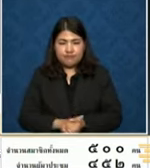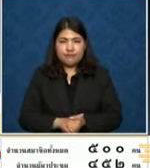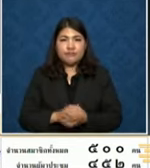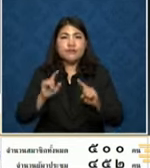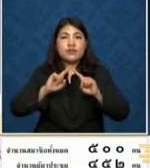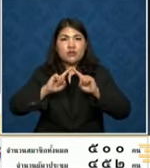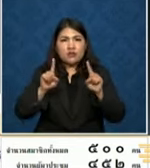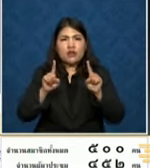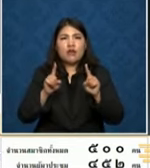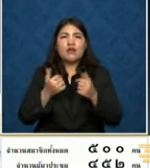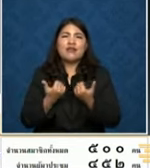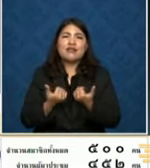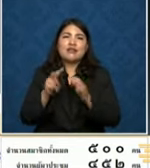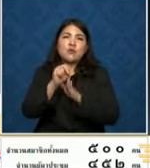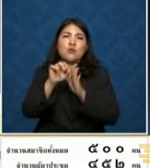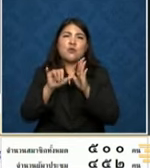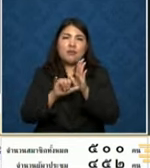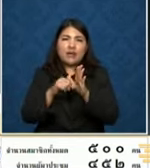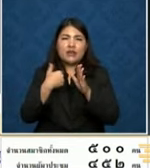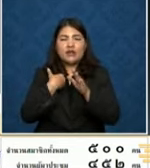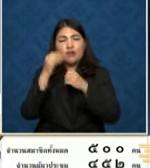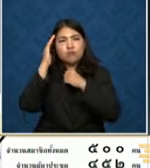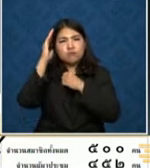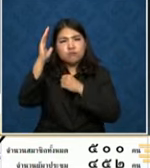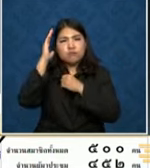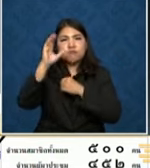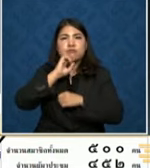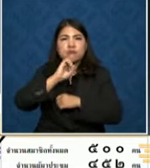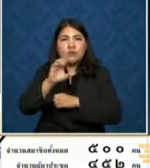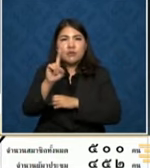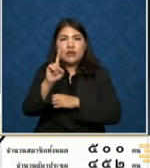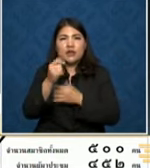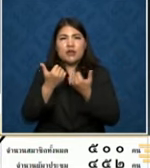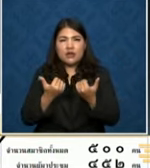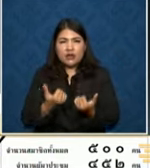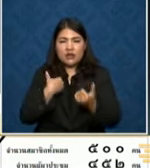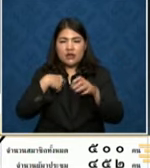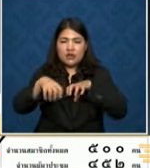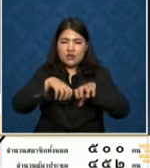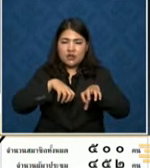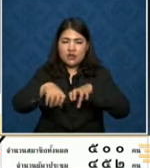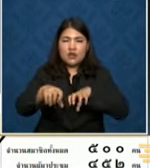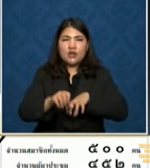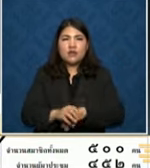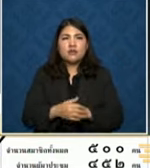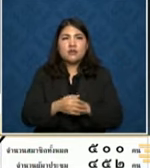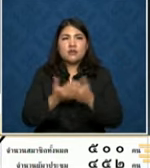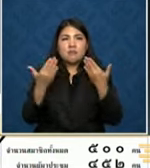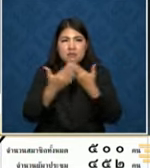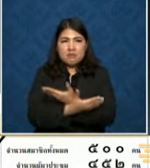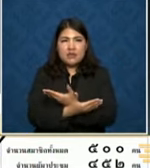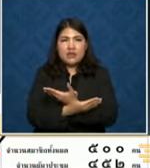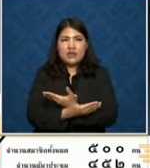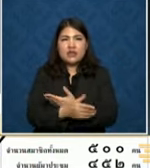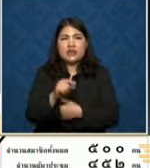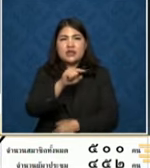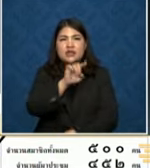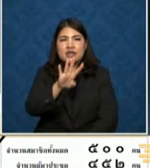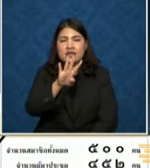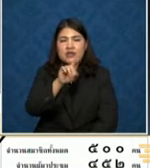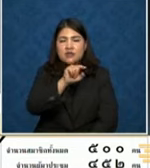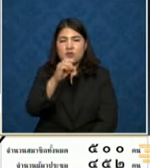แต่ด้วยนะครับนโยบายที่เราหาเสียงไว้เราจะทำอย่างนี้ดังนั้นการเปลี่ยนสปก. 4-01 ให้เป็นโฉนดท่านอย่าด้อยค่า